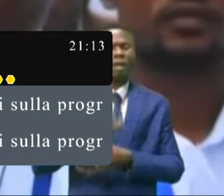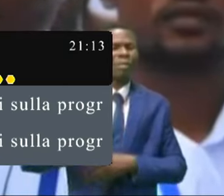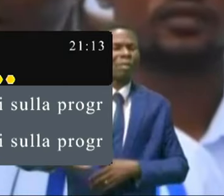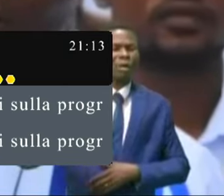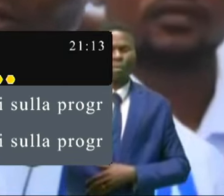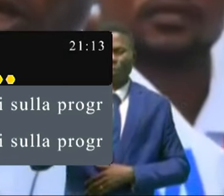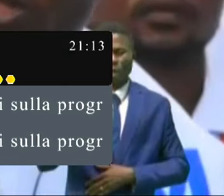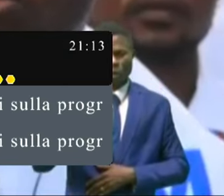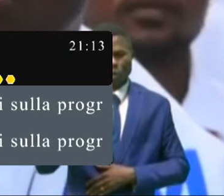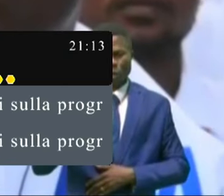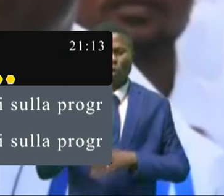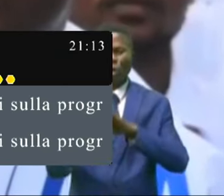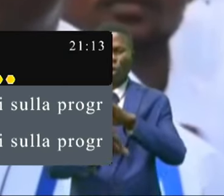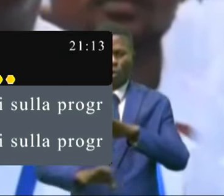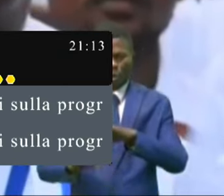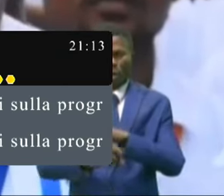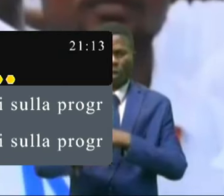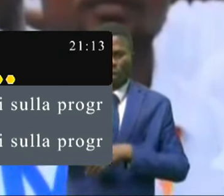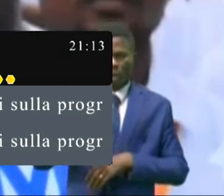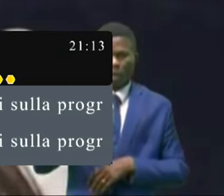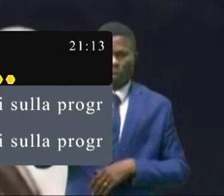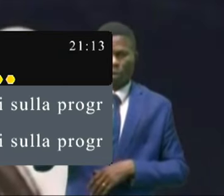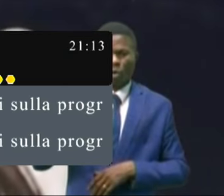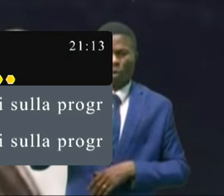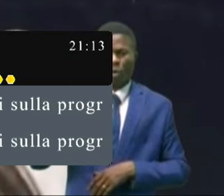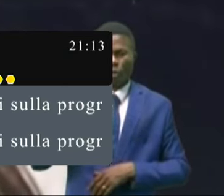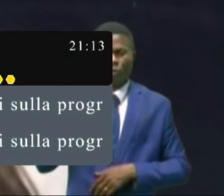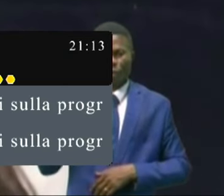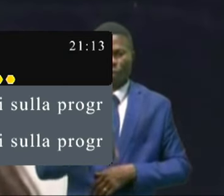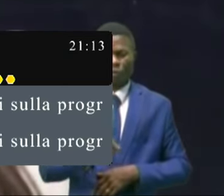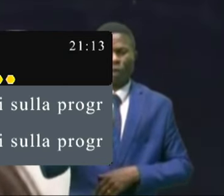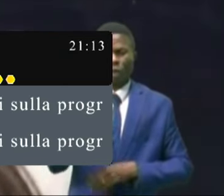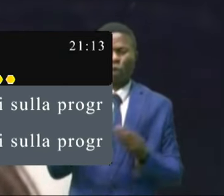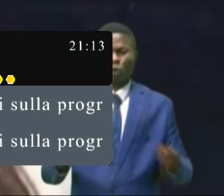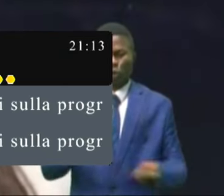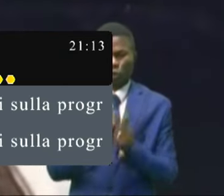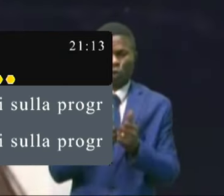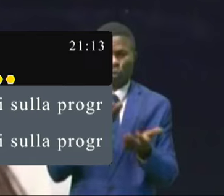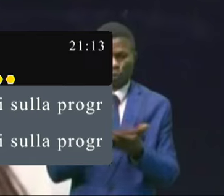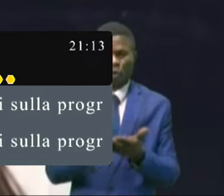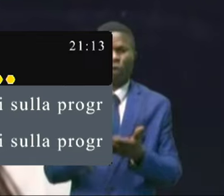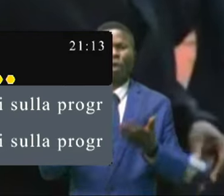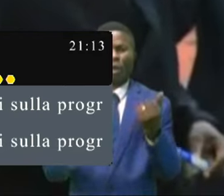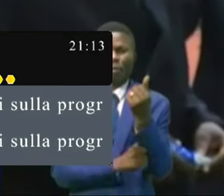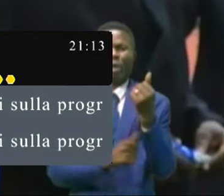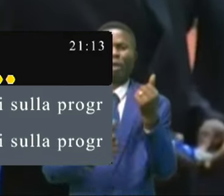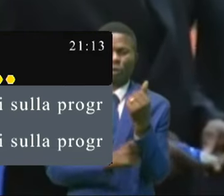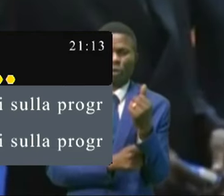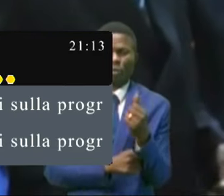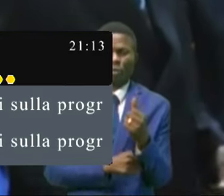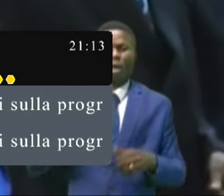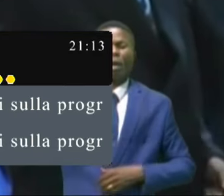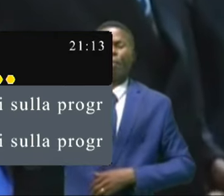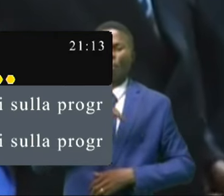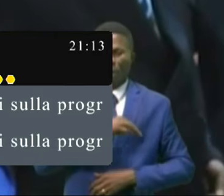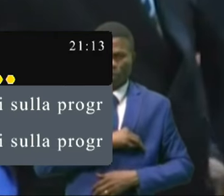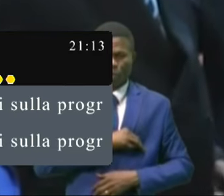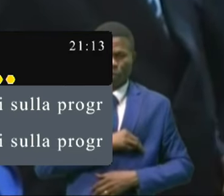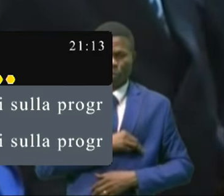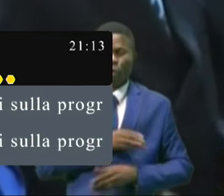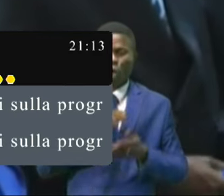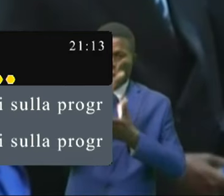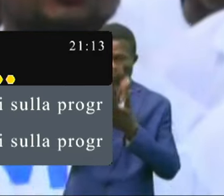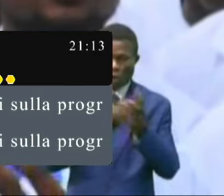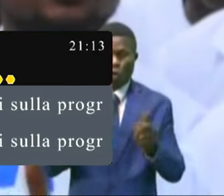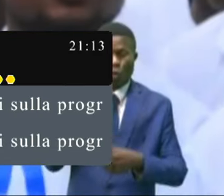Par là, la Fondation Movi est venue pour pallier à ça. Les gens, les membres, ils vont suivre